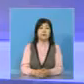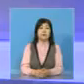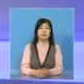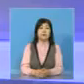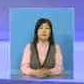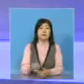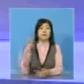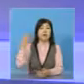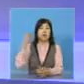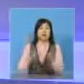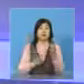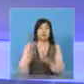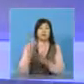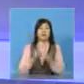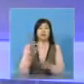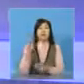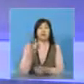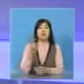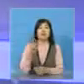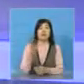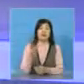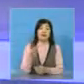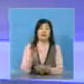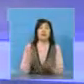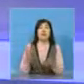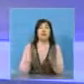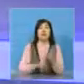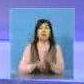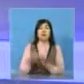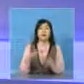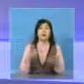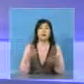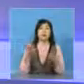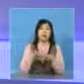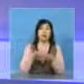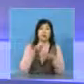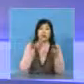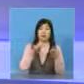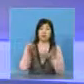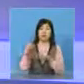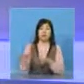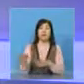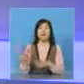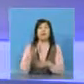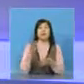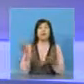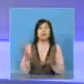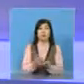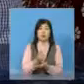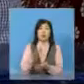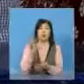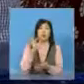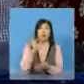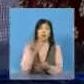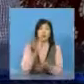на актюбинском заводе ферросплавов успешно реализует пилотный проект народный контроль он направлен прежде всего на достижения 0